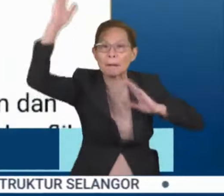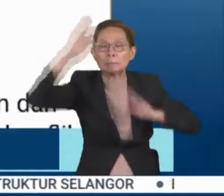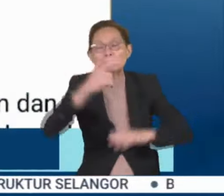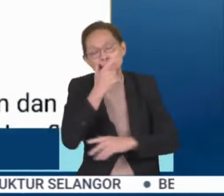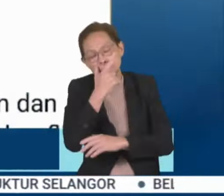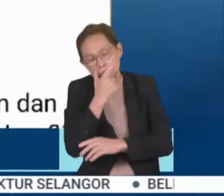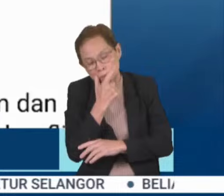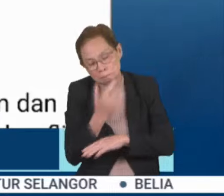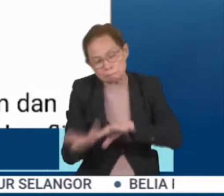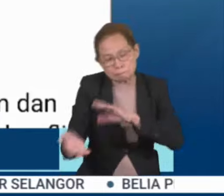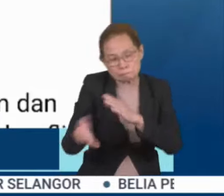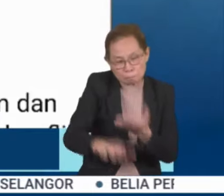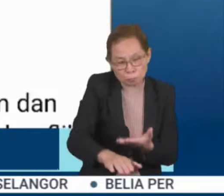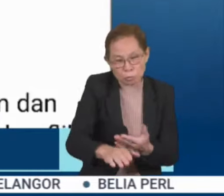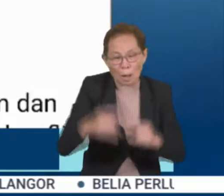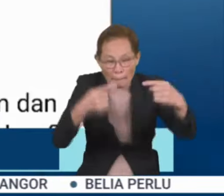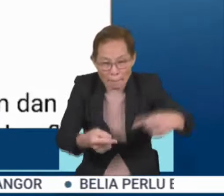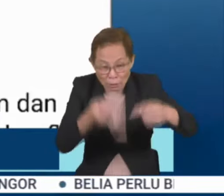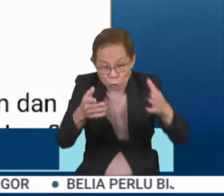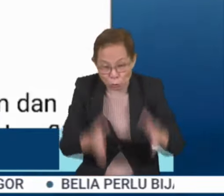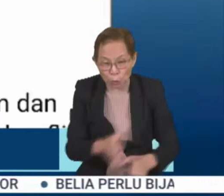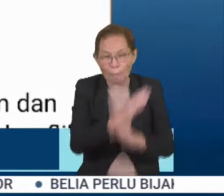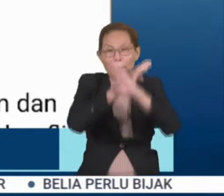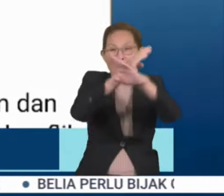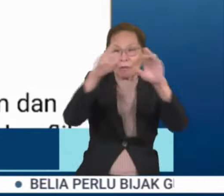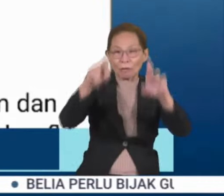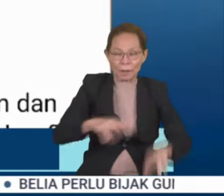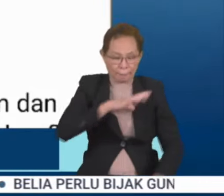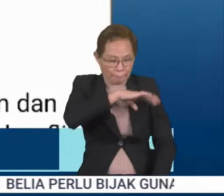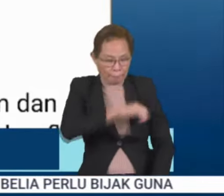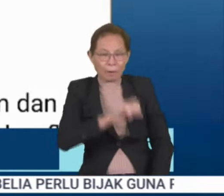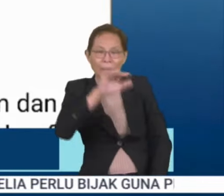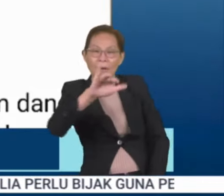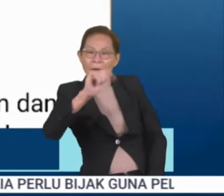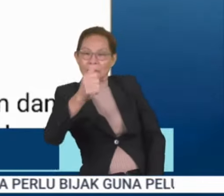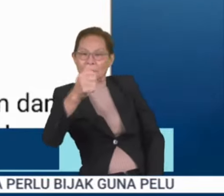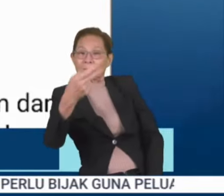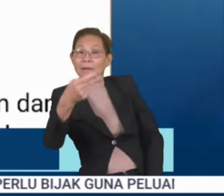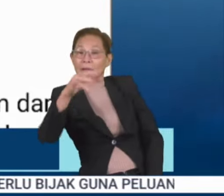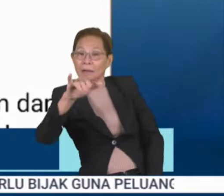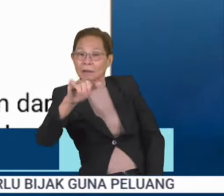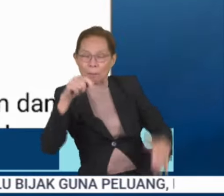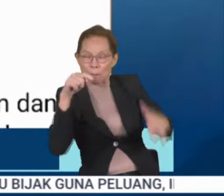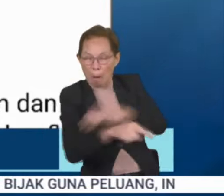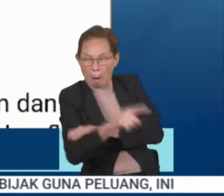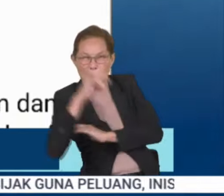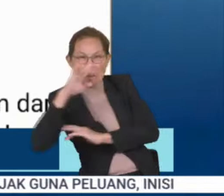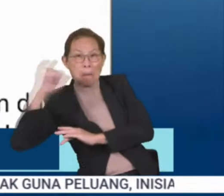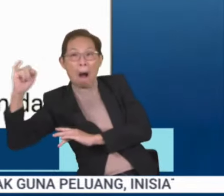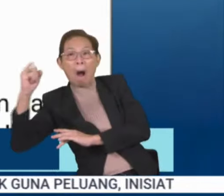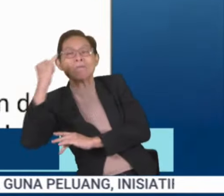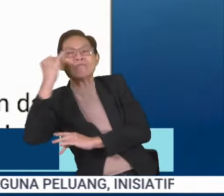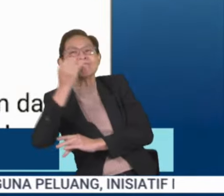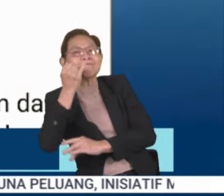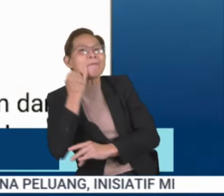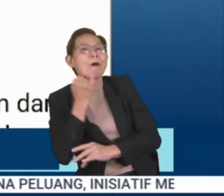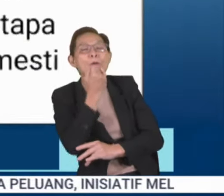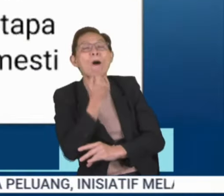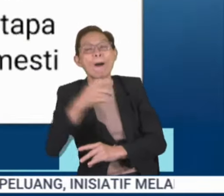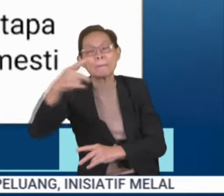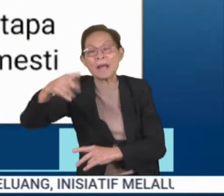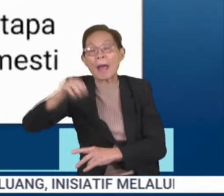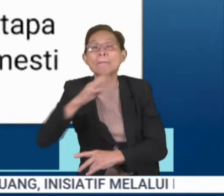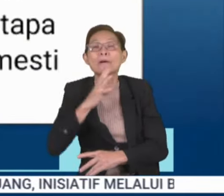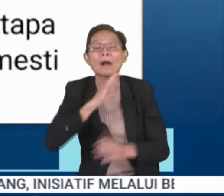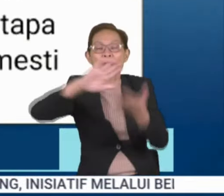Malaysia berduka atas kematian pejuang dan pembela rakyat Palestin Yahya Sinwar yang dibunuh ganas oleh rejim Zionis. Tegas Perdana